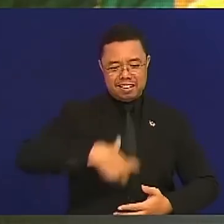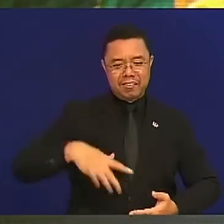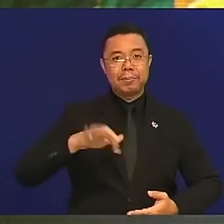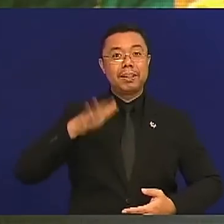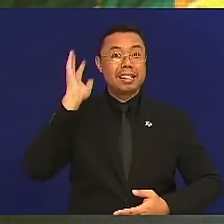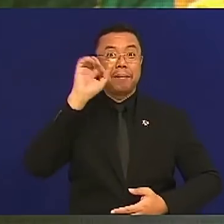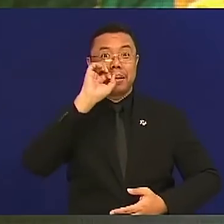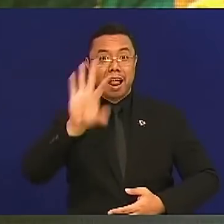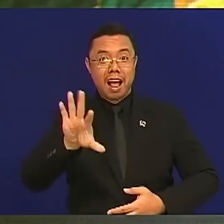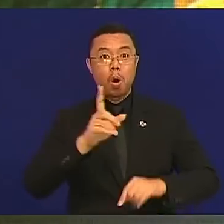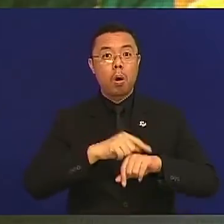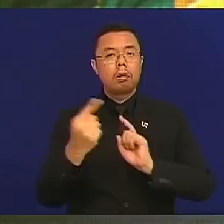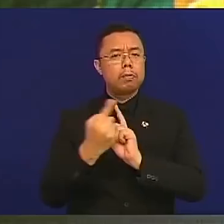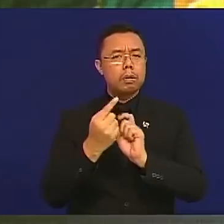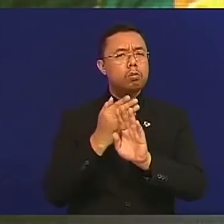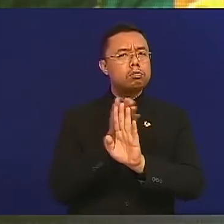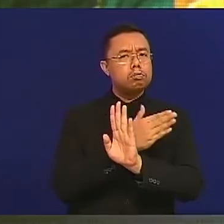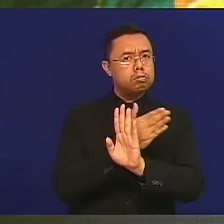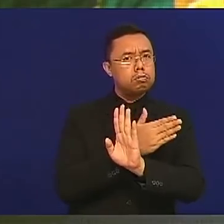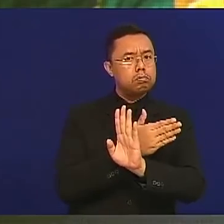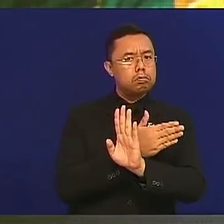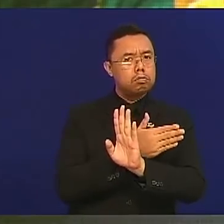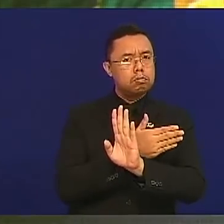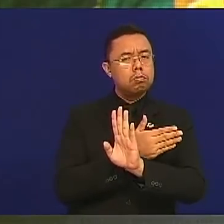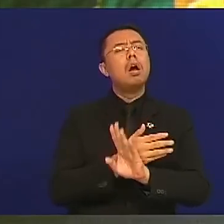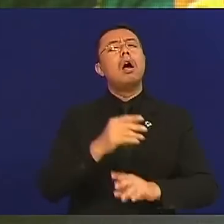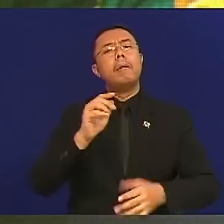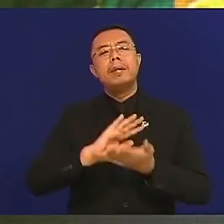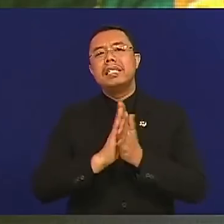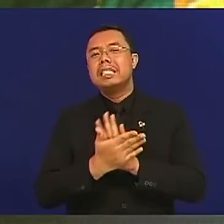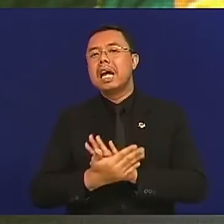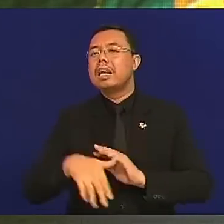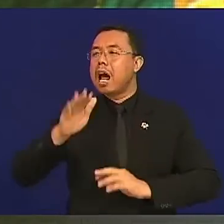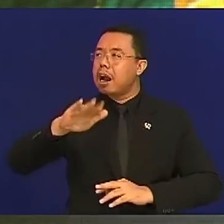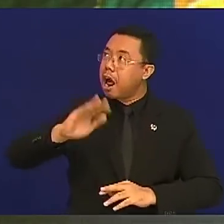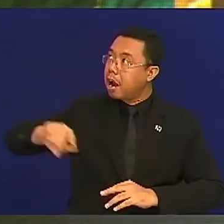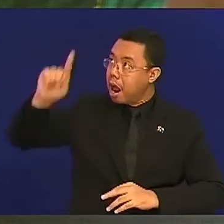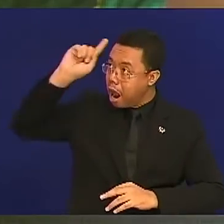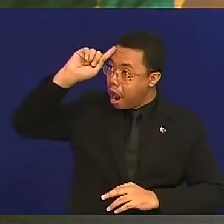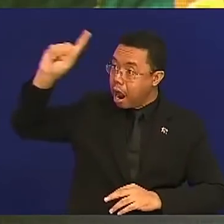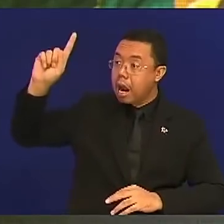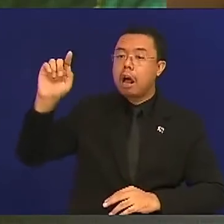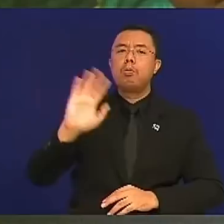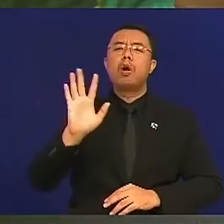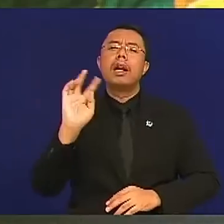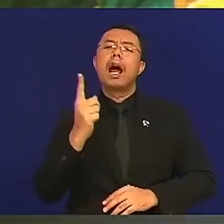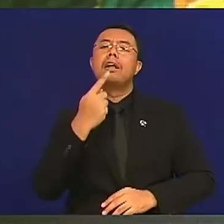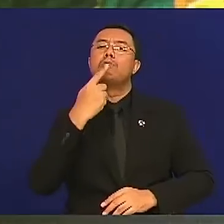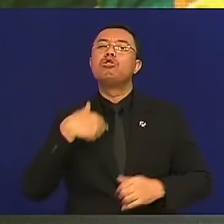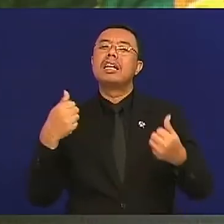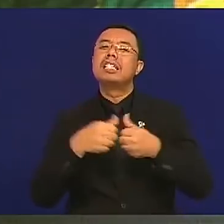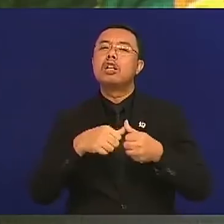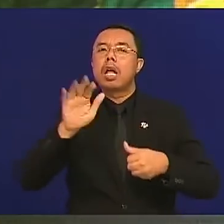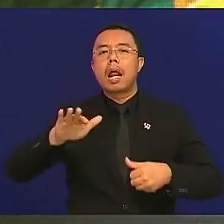saya jelaskan di pertemuan-pertemuan terdahulu. Menjadi anak-anak Allah yang bukan hanya